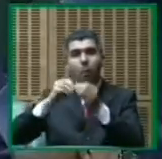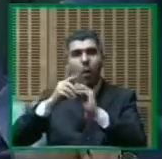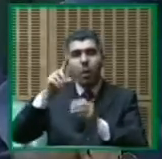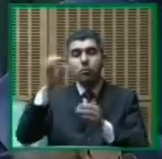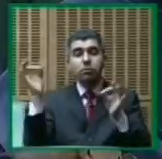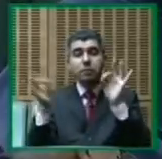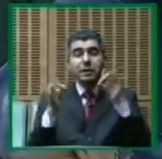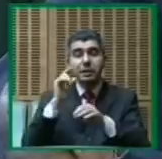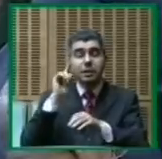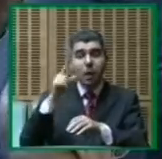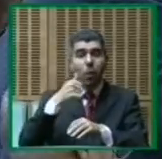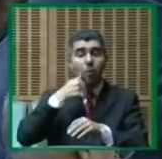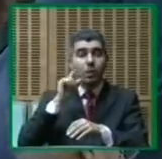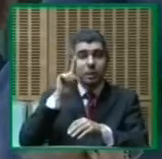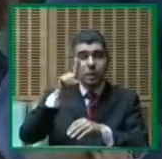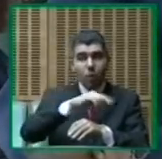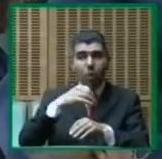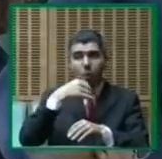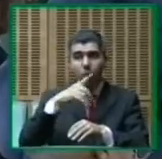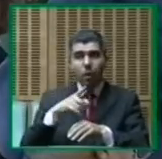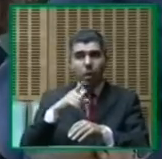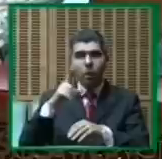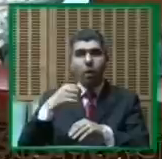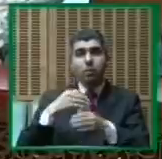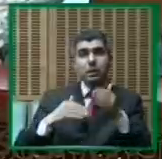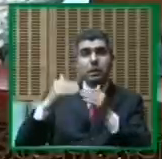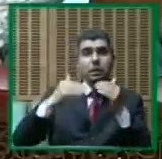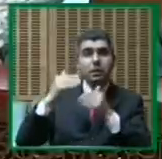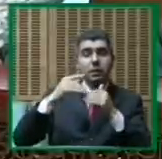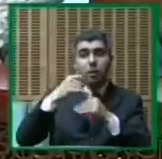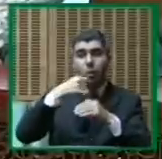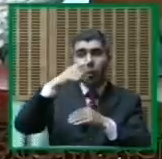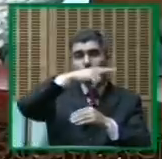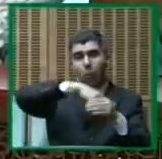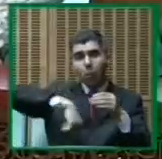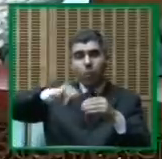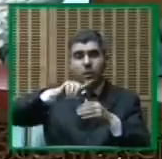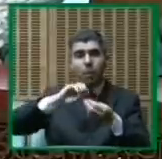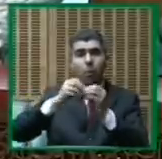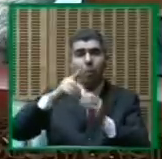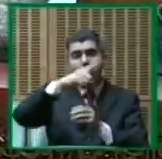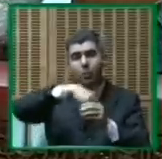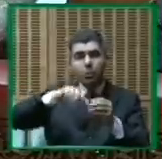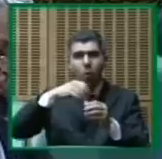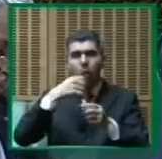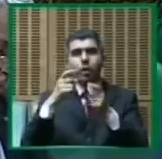مضاربين. بالسابق كانوا كياخذوا لي ديروغاسيون، وبالسابق كانوا كيديروا بحال اللي كدير اليونس دارنا والضحى، كيبنيو